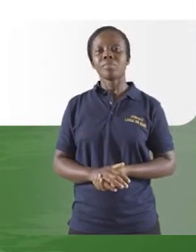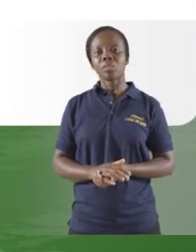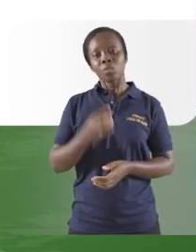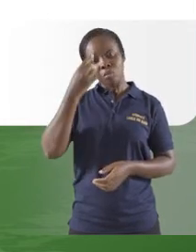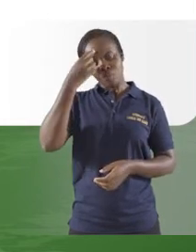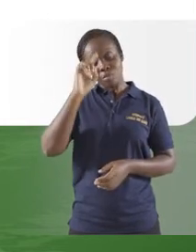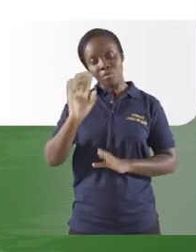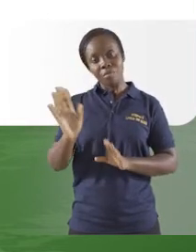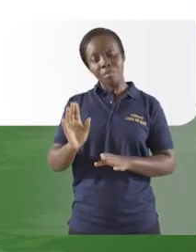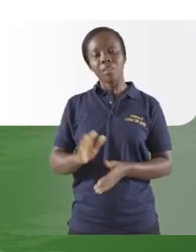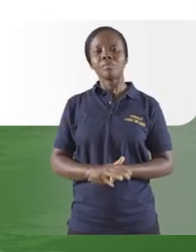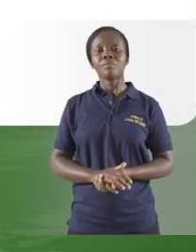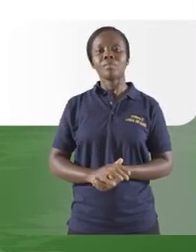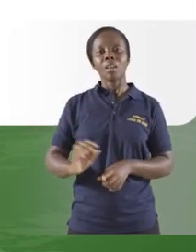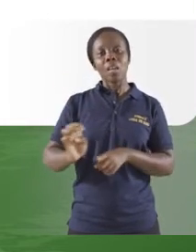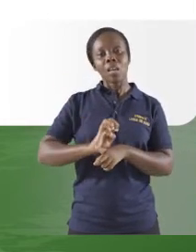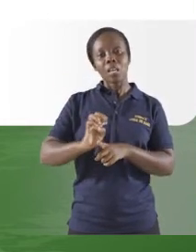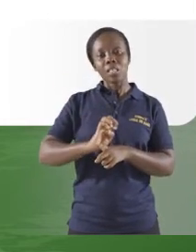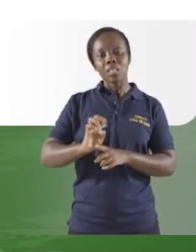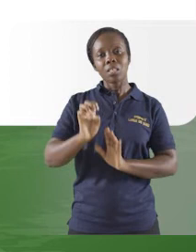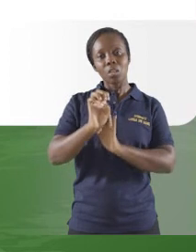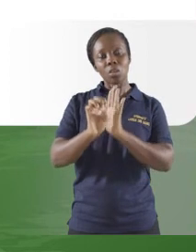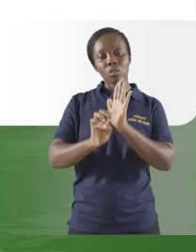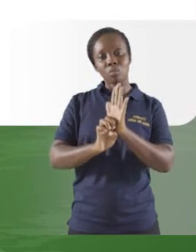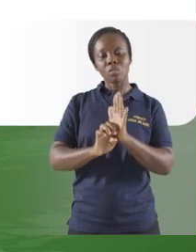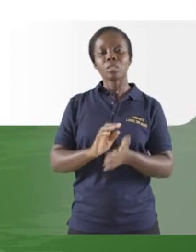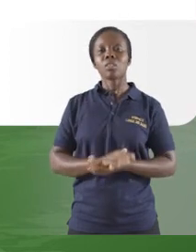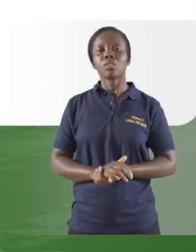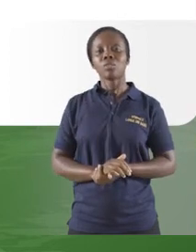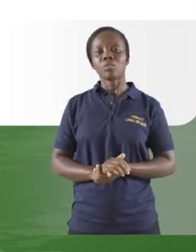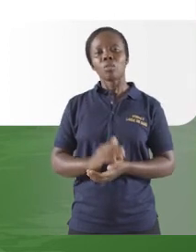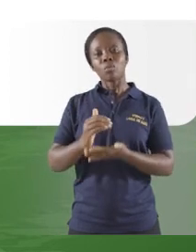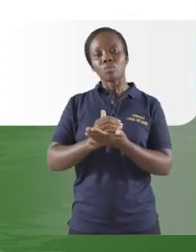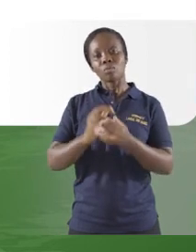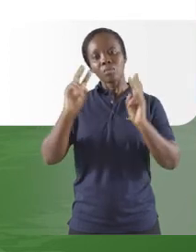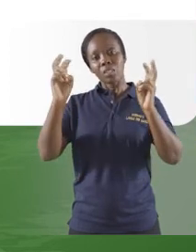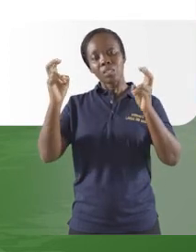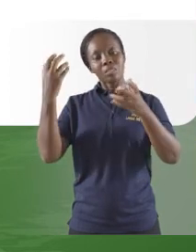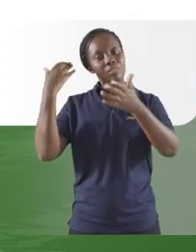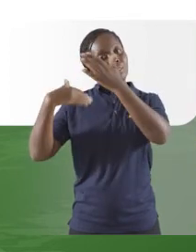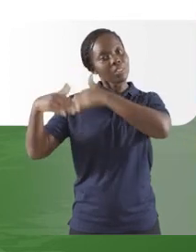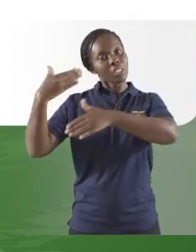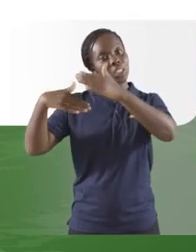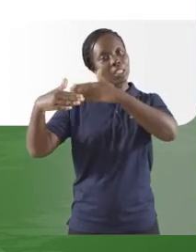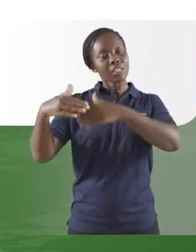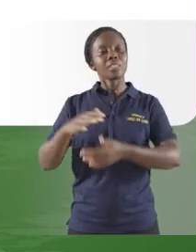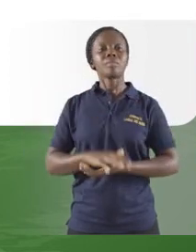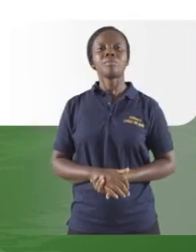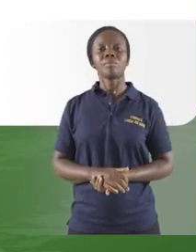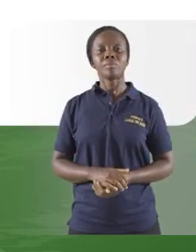cadre de la préparation d'un exposé en génétique. Ils